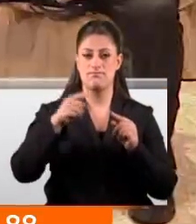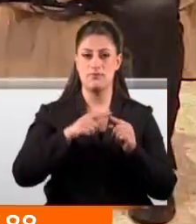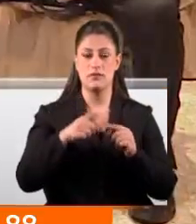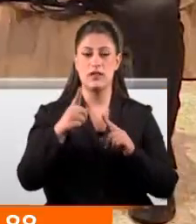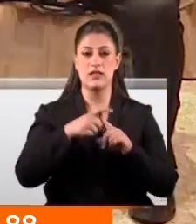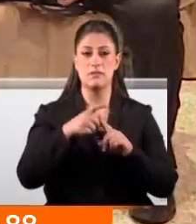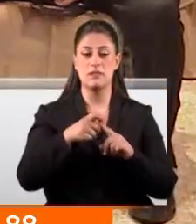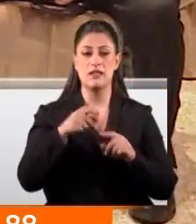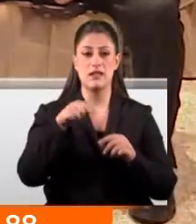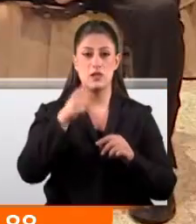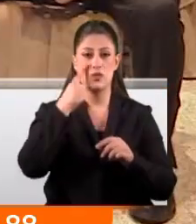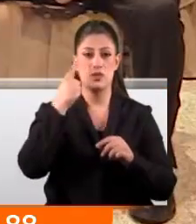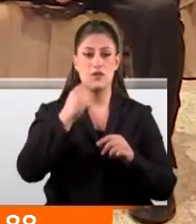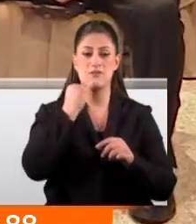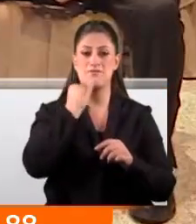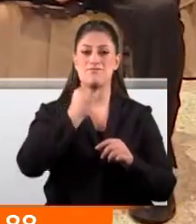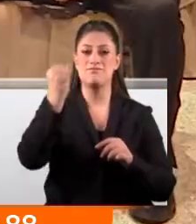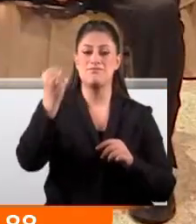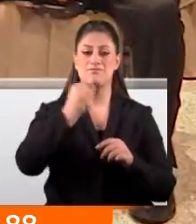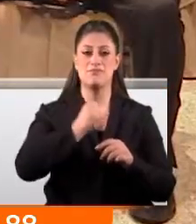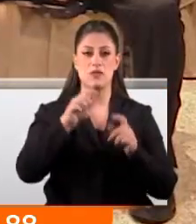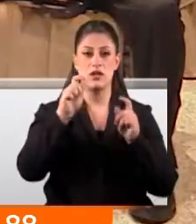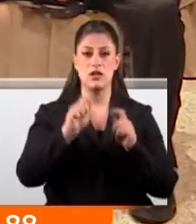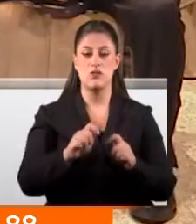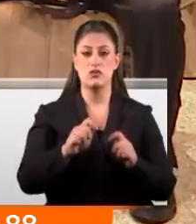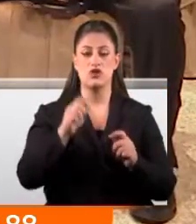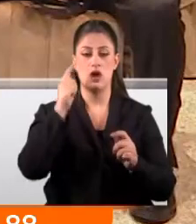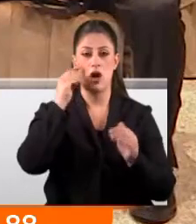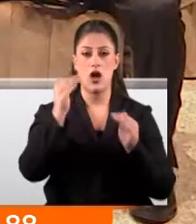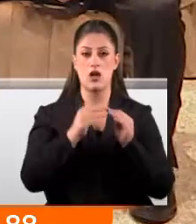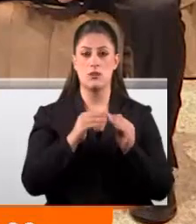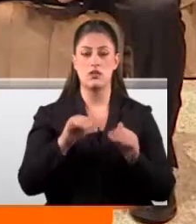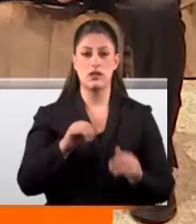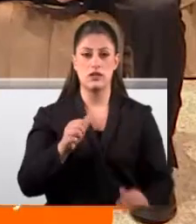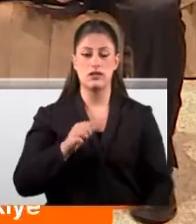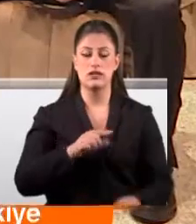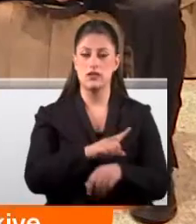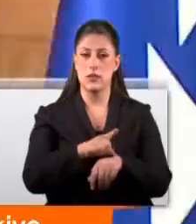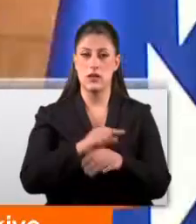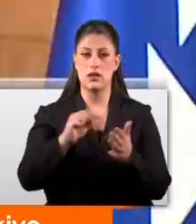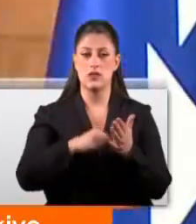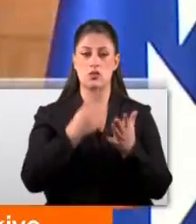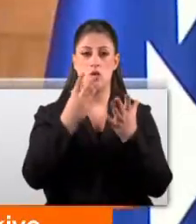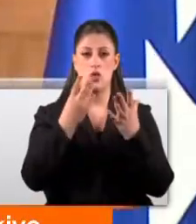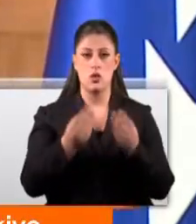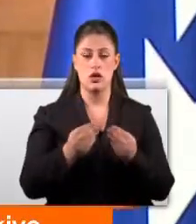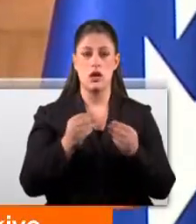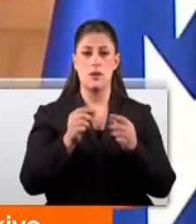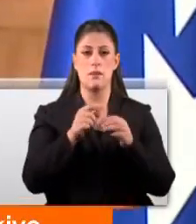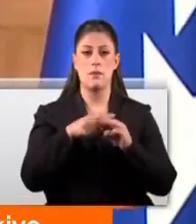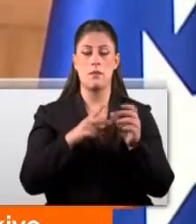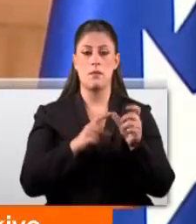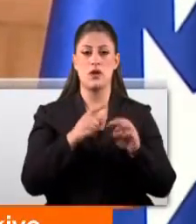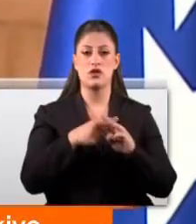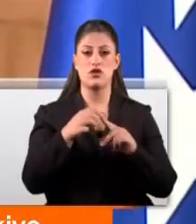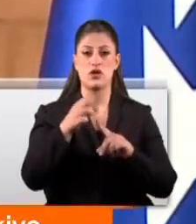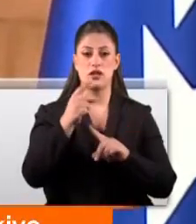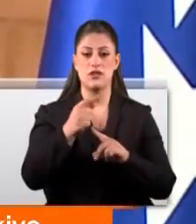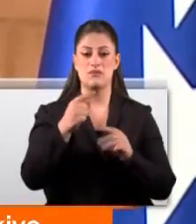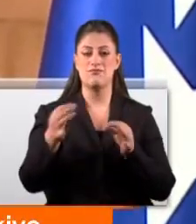kimlikle seyahati mümkün kılacak anlaşmayı yakın zamanda imzalayarak beşeri münasebetleri daha